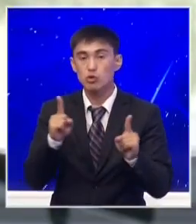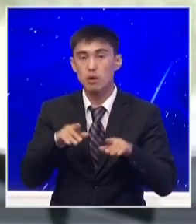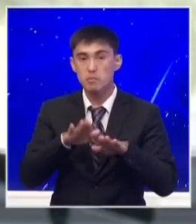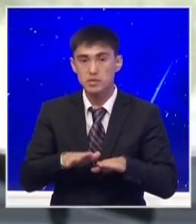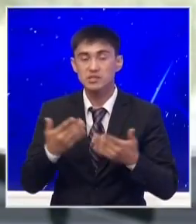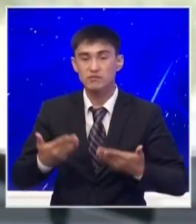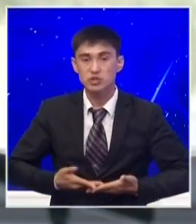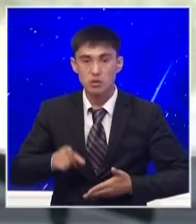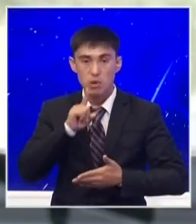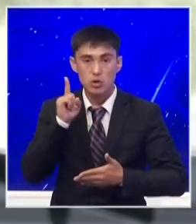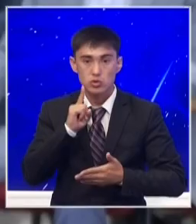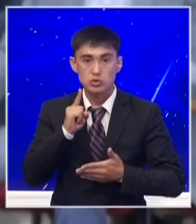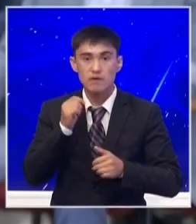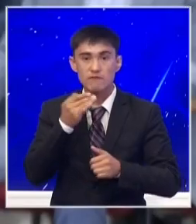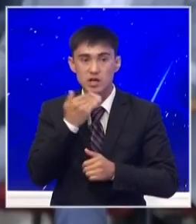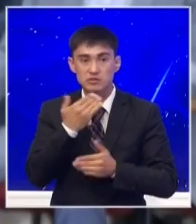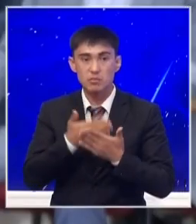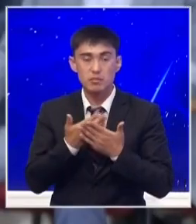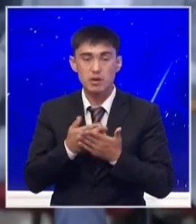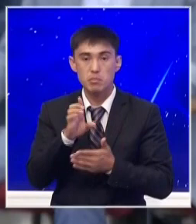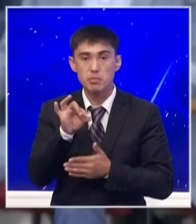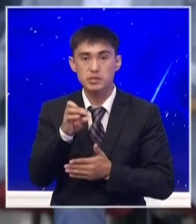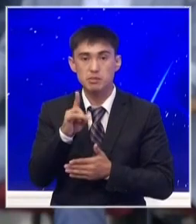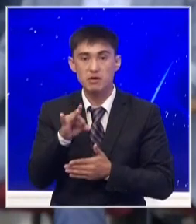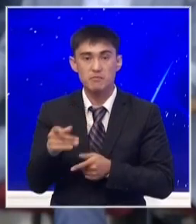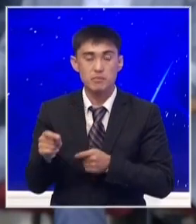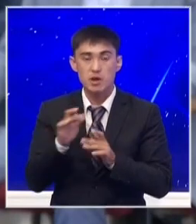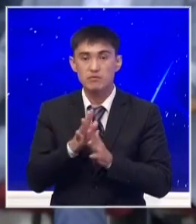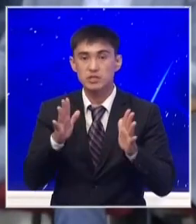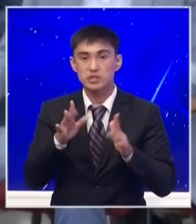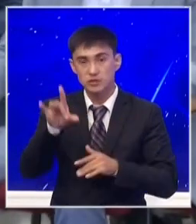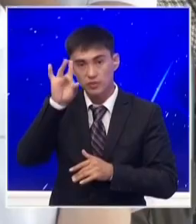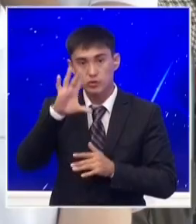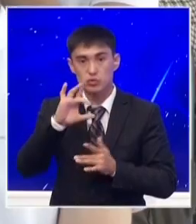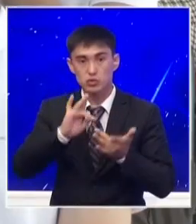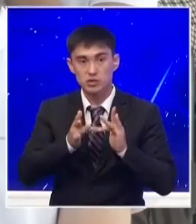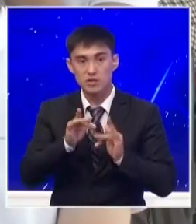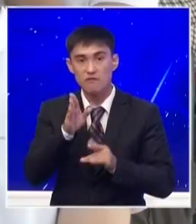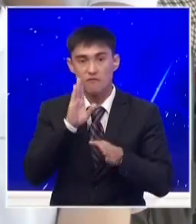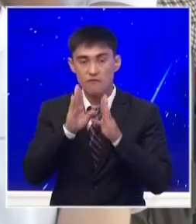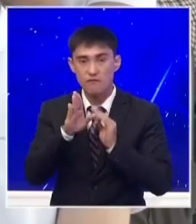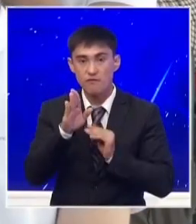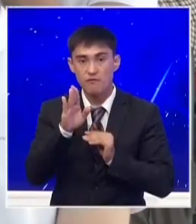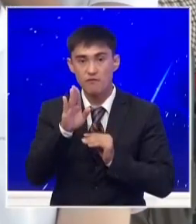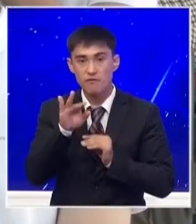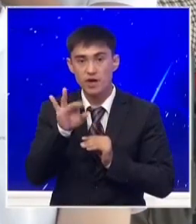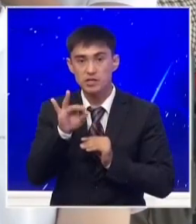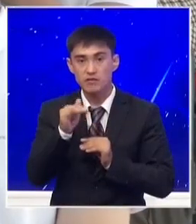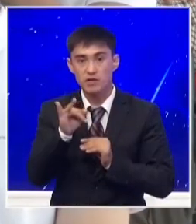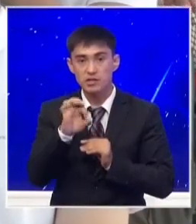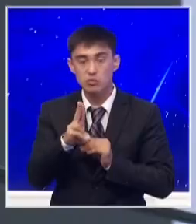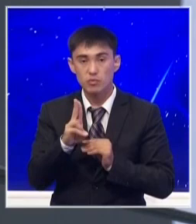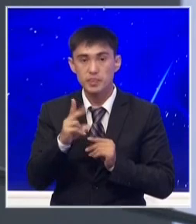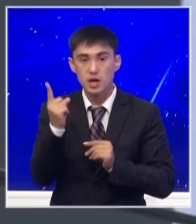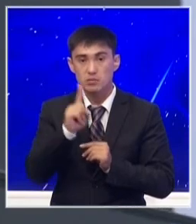место в жизни молодежи. В качестве примера Бейбыт Исабаев привел широко известную социальную сеть Facebook, где только за минуту